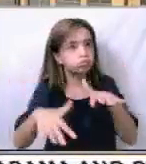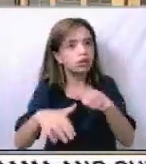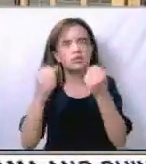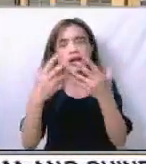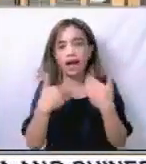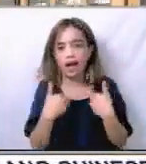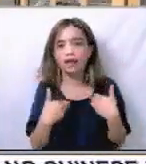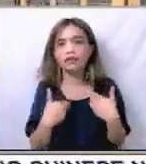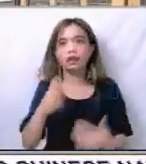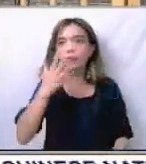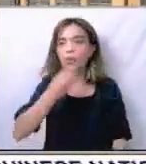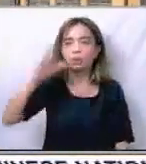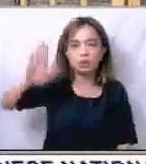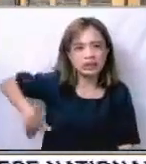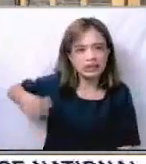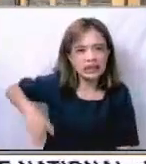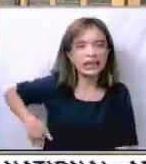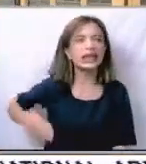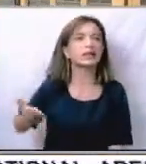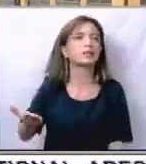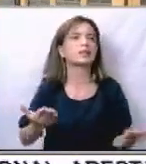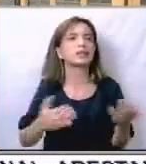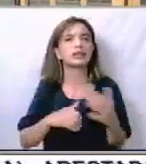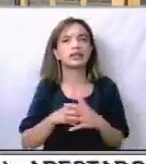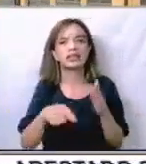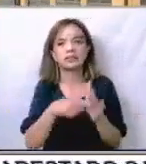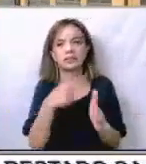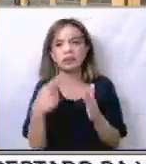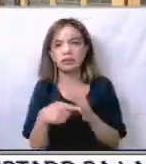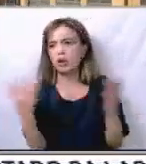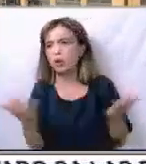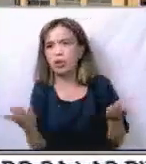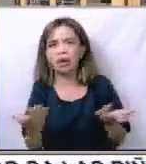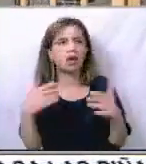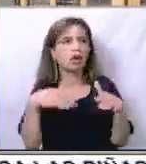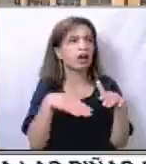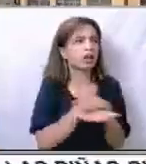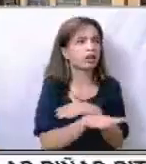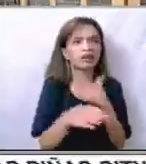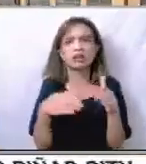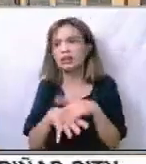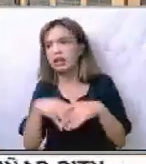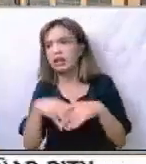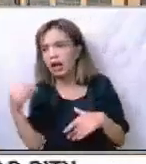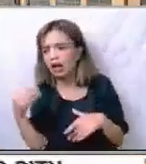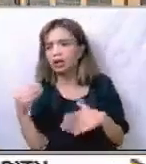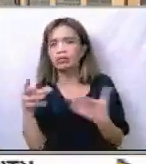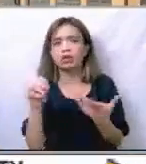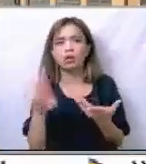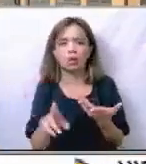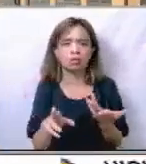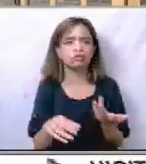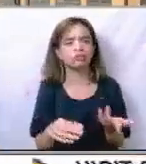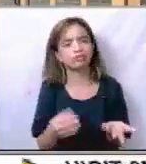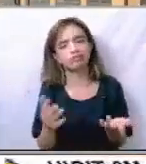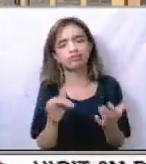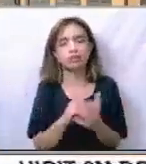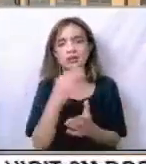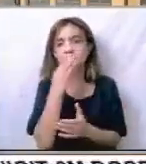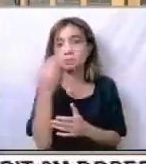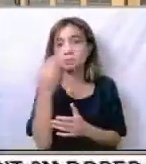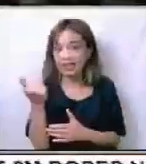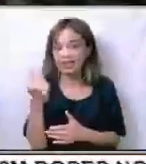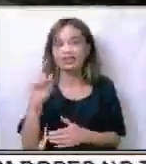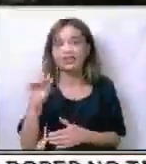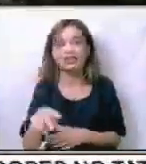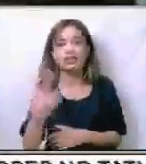na na-late na, hindi nila mawari minsan kung saan ba sila papasok. Na na ba sa 4 o dun sa 5? So yung mas mainam, dun ka sa